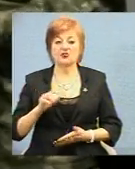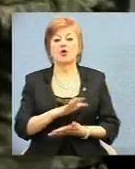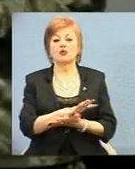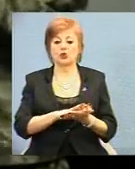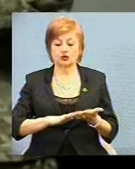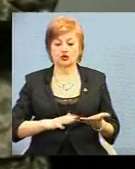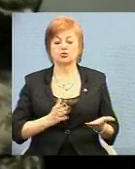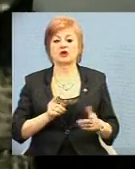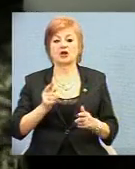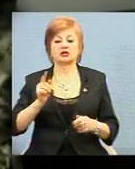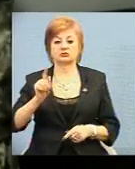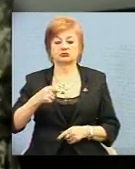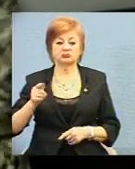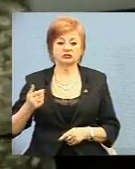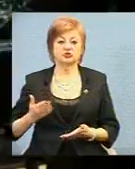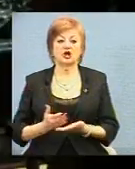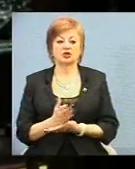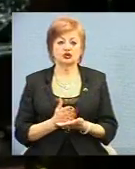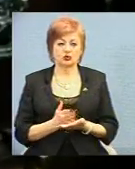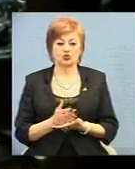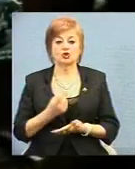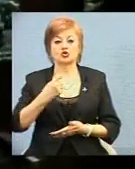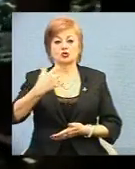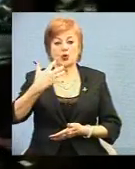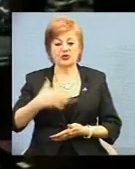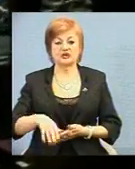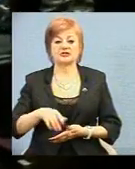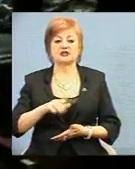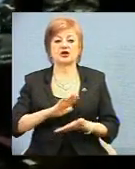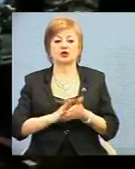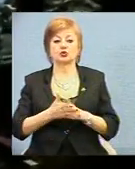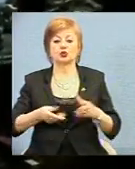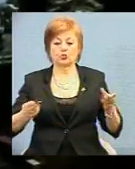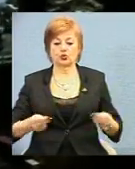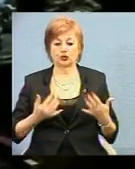службу за контрактом, укладено 150 угод.